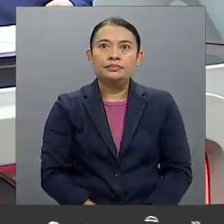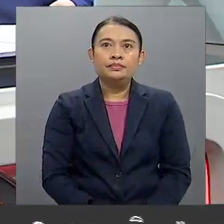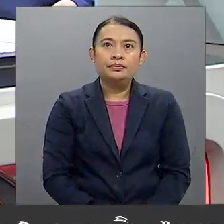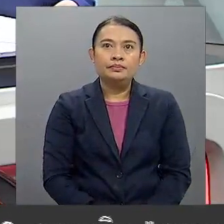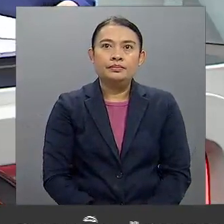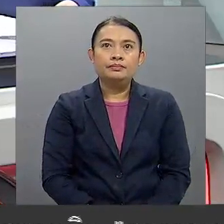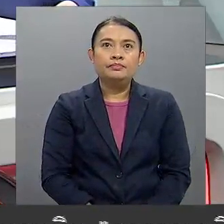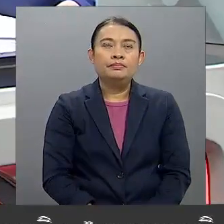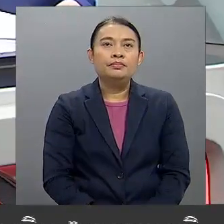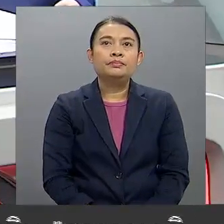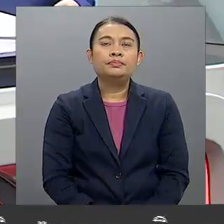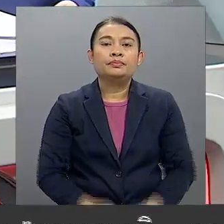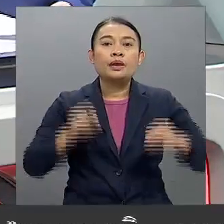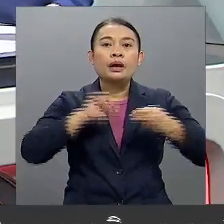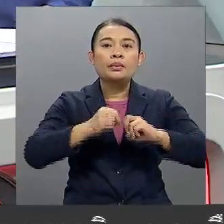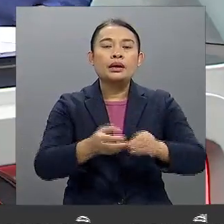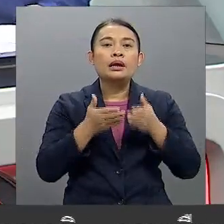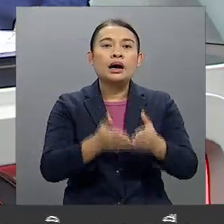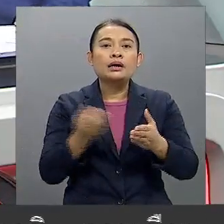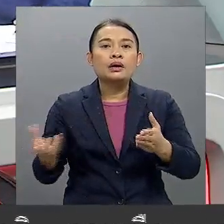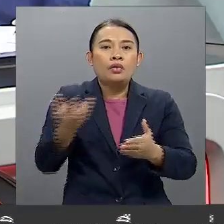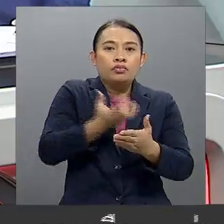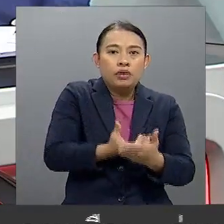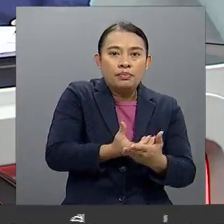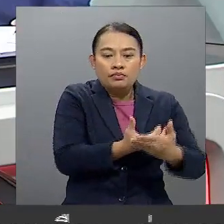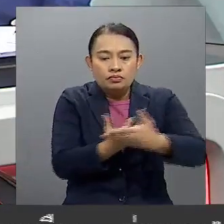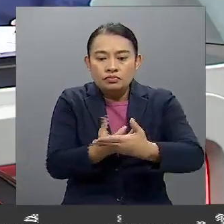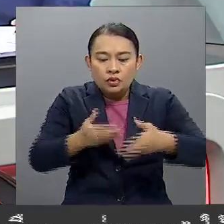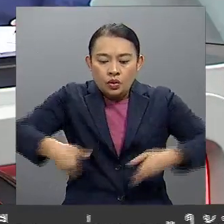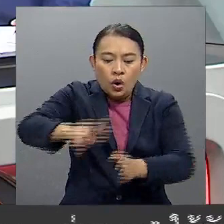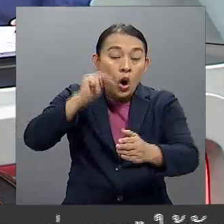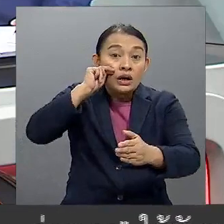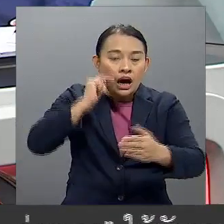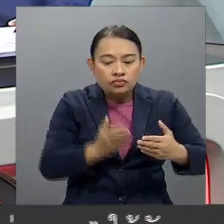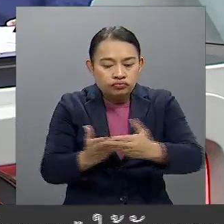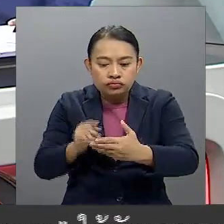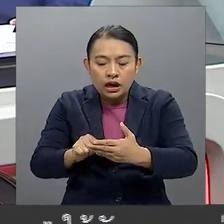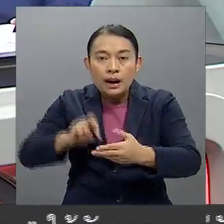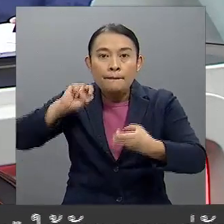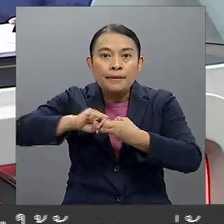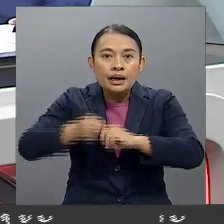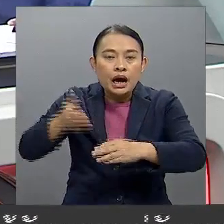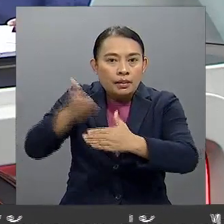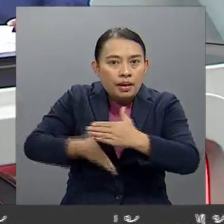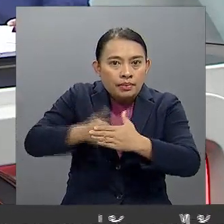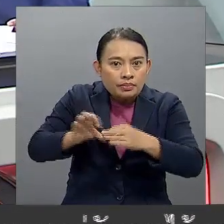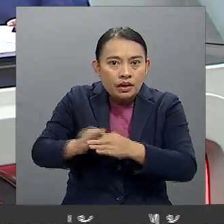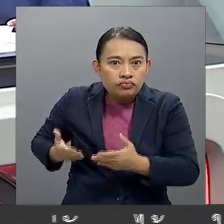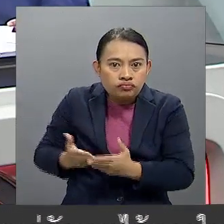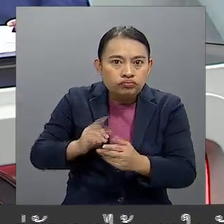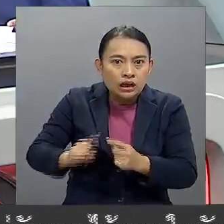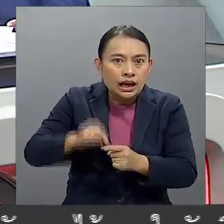ปัญหาเรือบทกสินค้าขวางคอง ซุเอช์ที่กนบงส่ผล กระทบตอนการomsนสส Pir ทางเรืองนัฝ์เรา